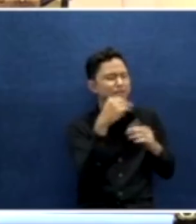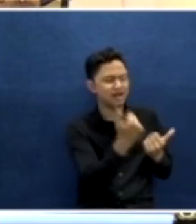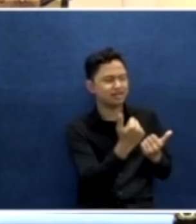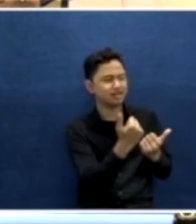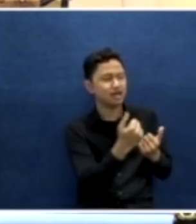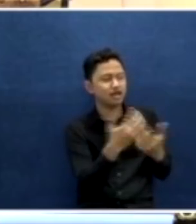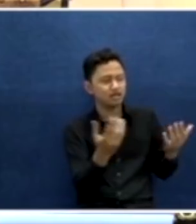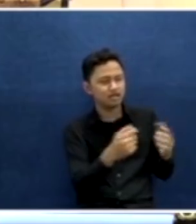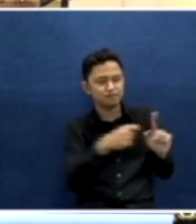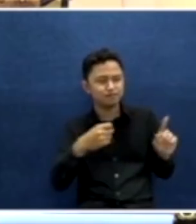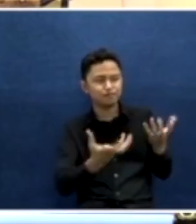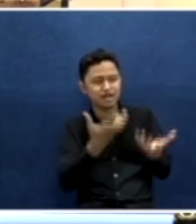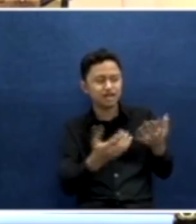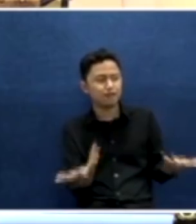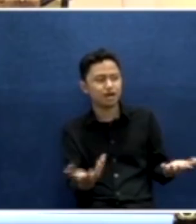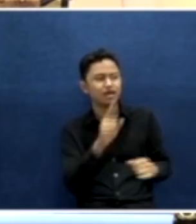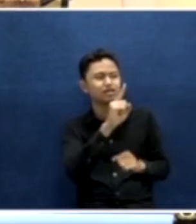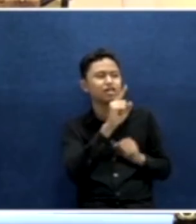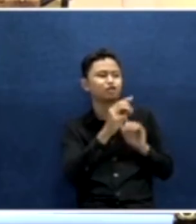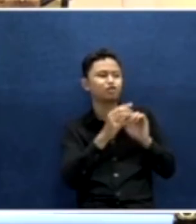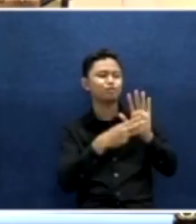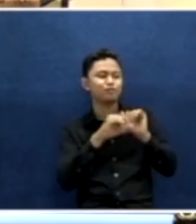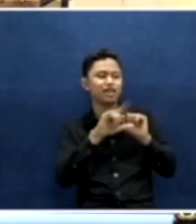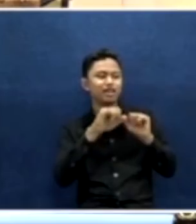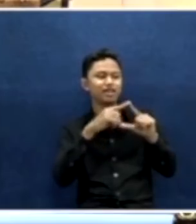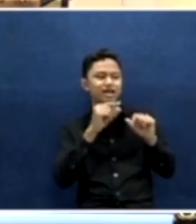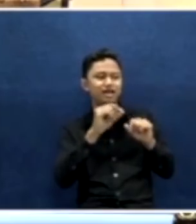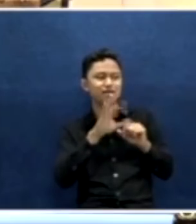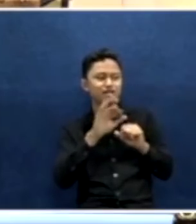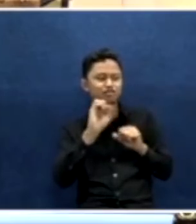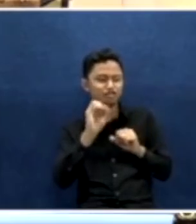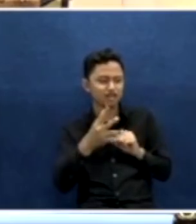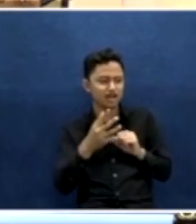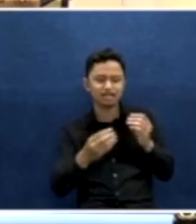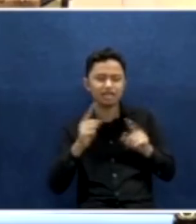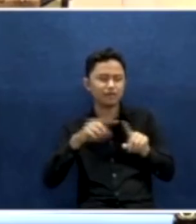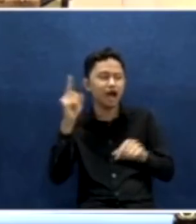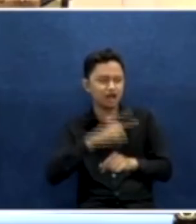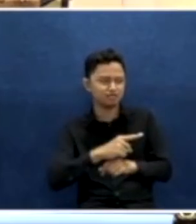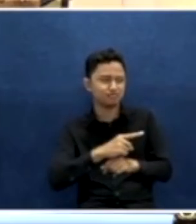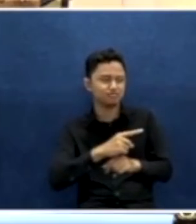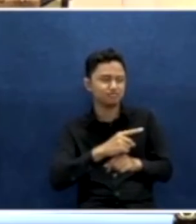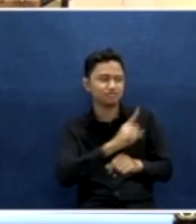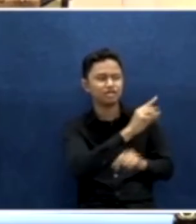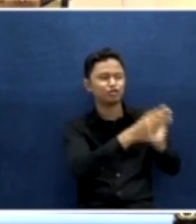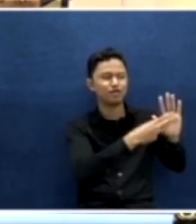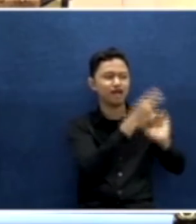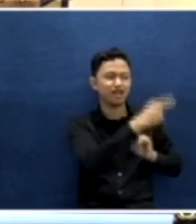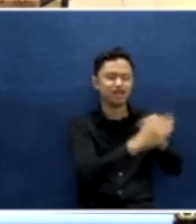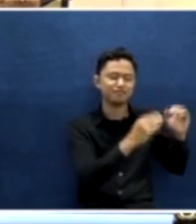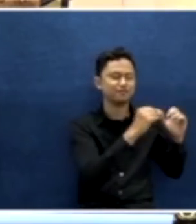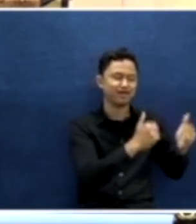itu hal-hal aneh dan yang halal itu adalah berkah Barakallah fikum Semoga kita selalu diberikan harta yang halal